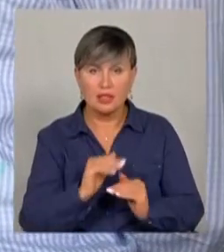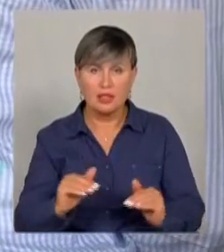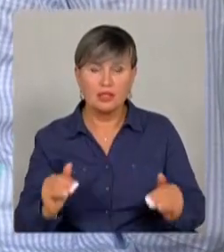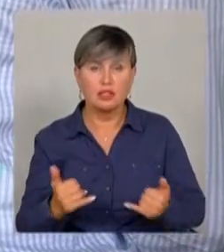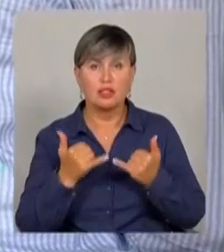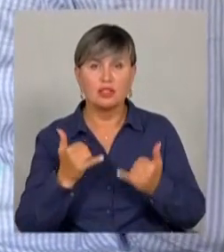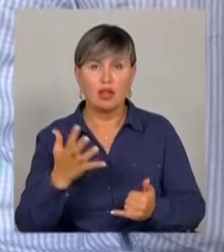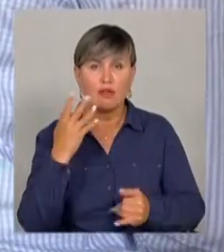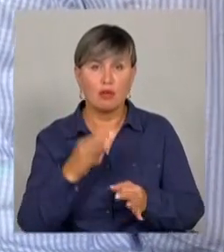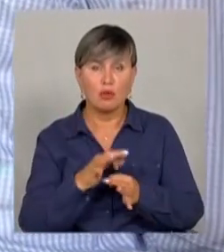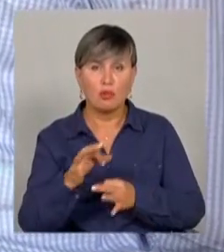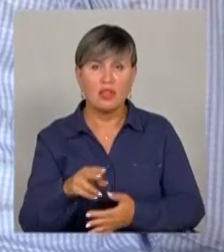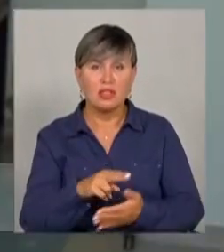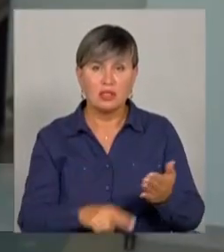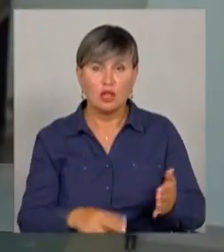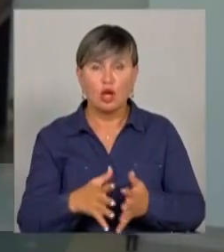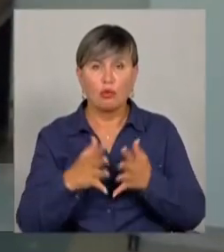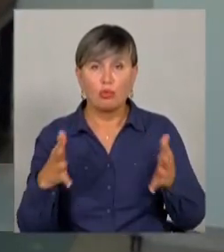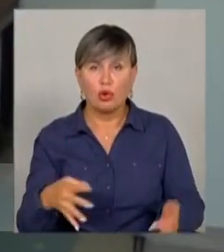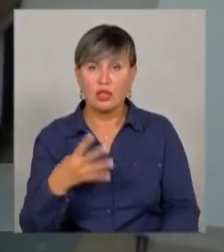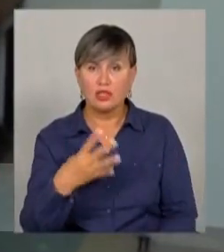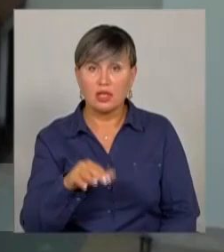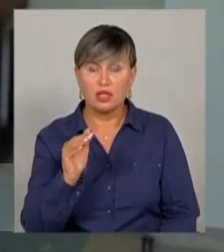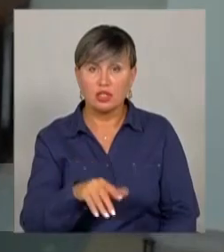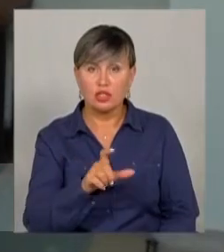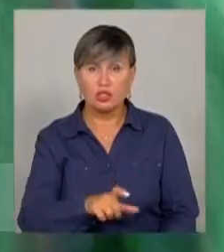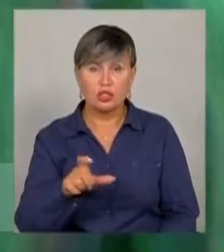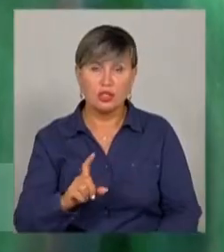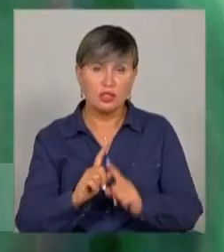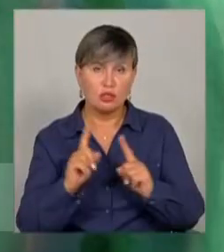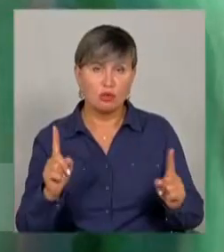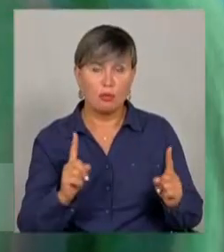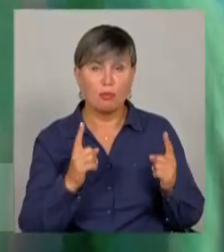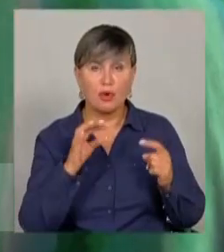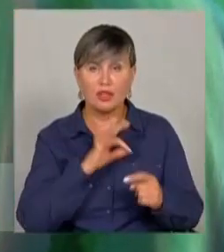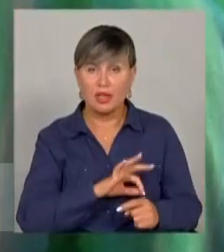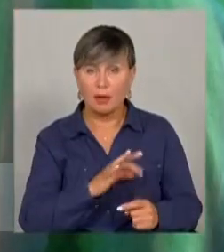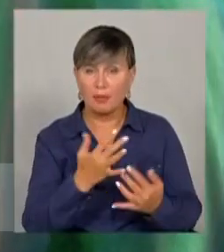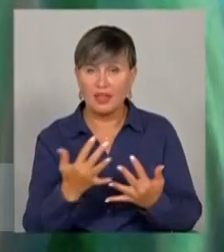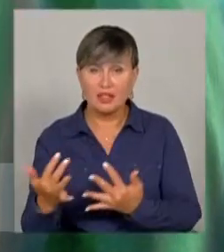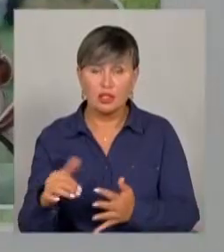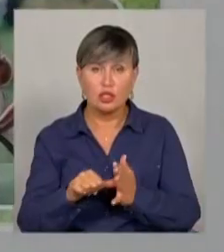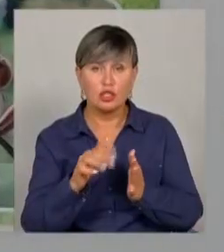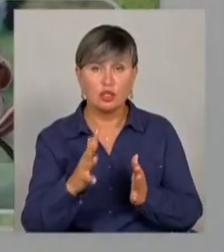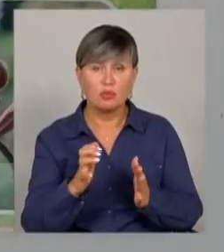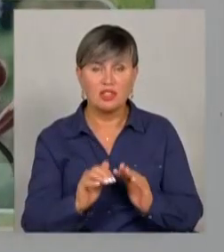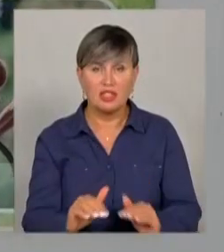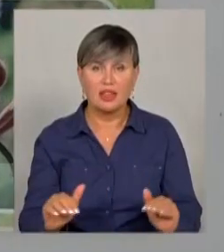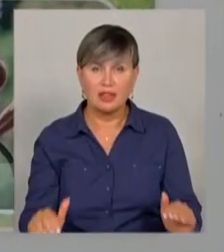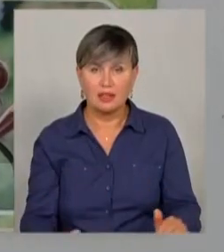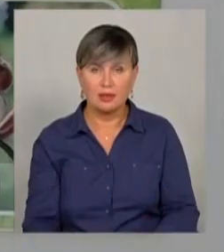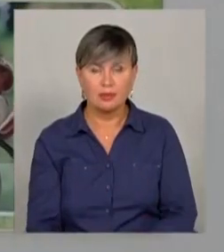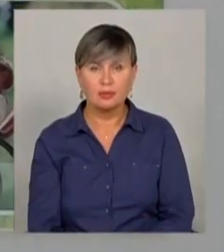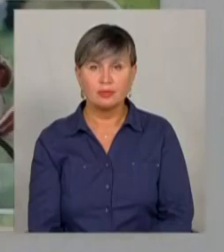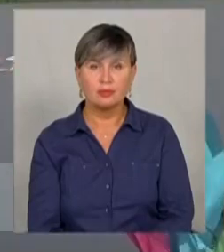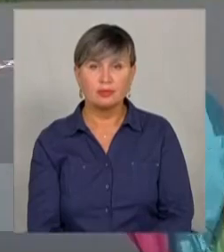сегодня в Алматинской области зарегистрировано более 40 тысяч человек с особыми потребностями. 6500 из них – дети. Аделя